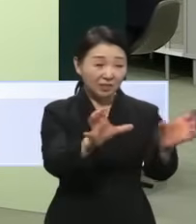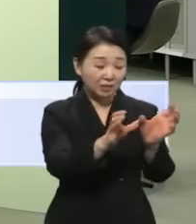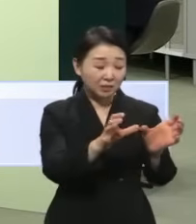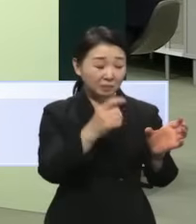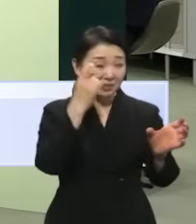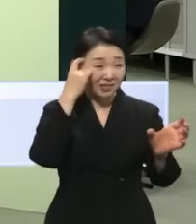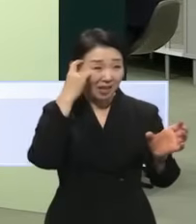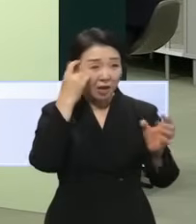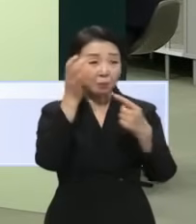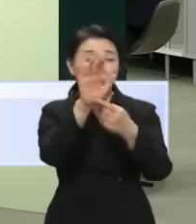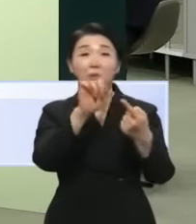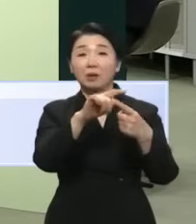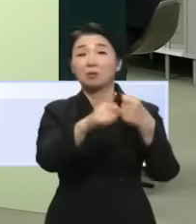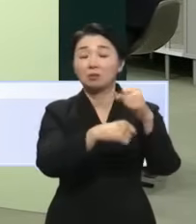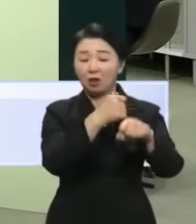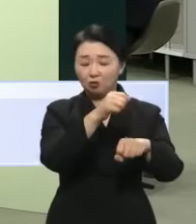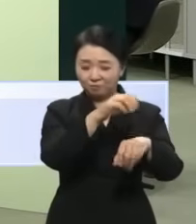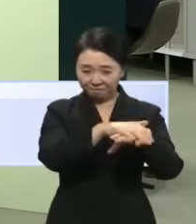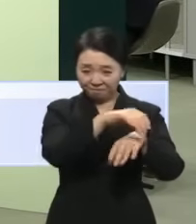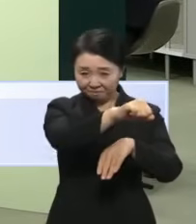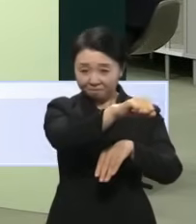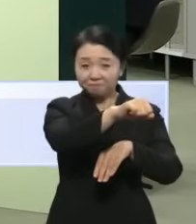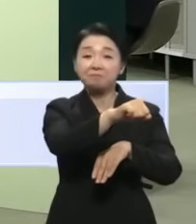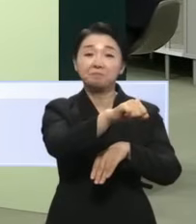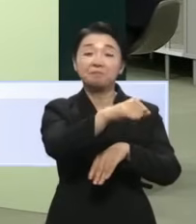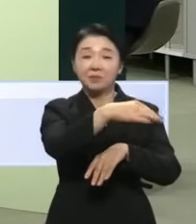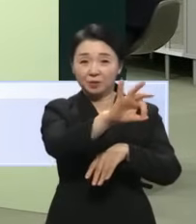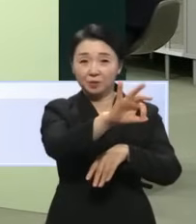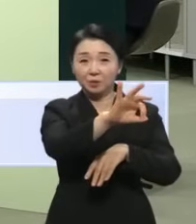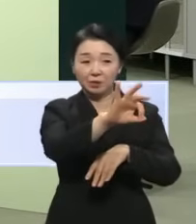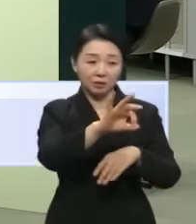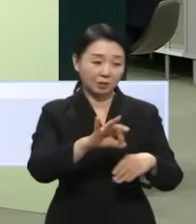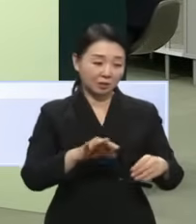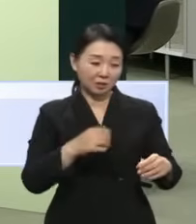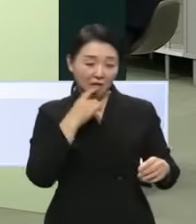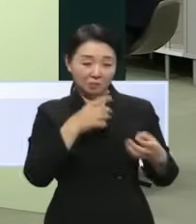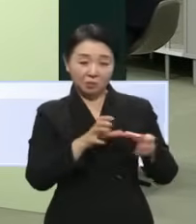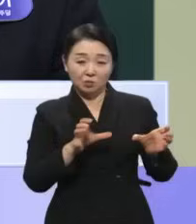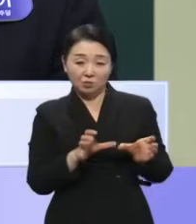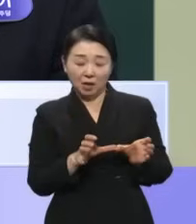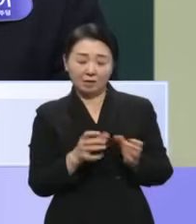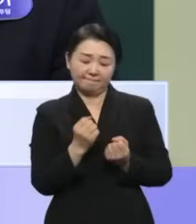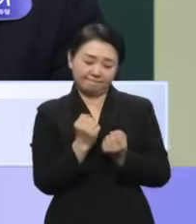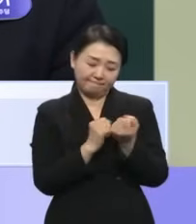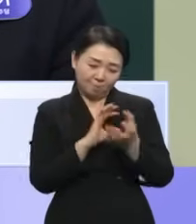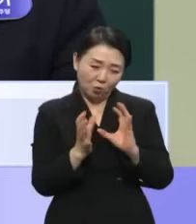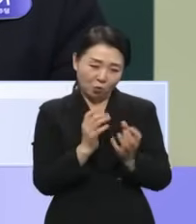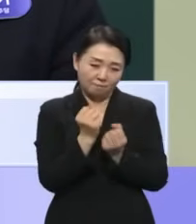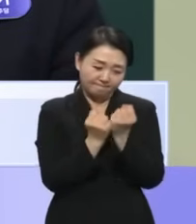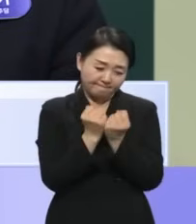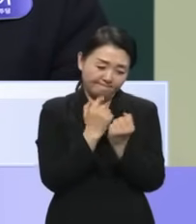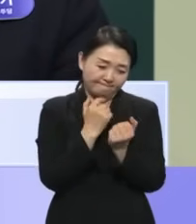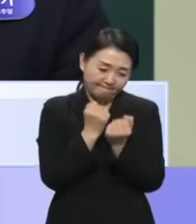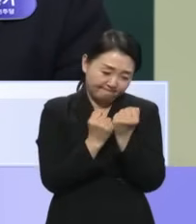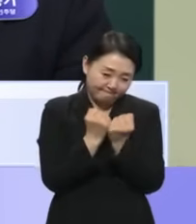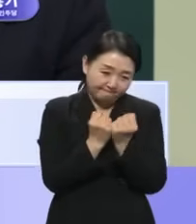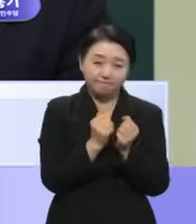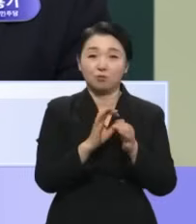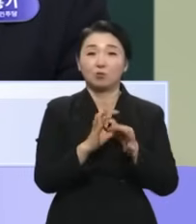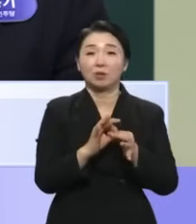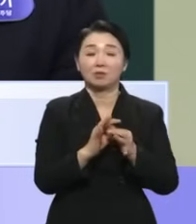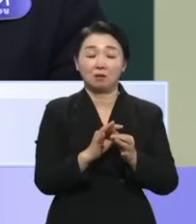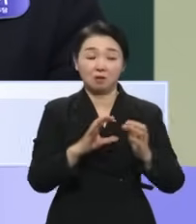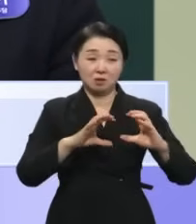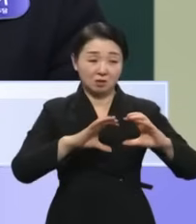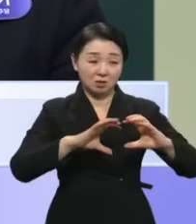자유가 있는 것이죠 어 그 자 그 표현 가운데 당은 이것을 토론과 설득을 통해서 결국에는 당론이 거대 담론을